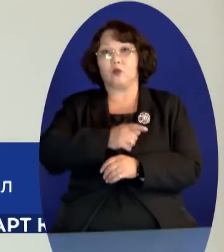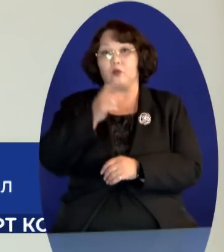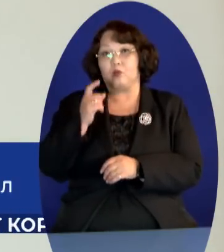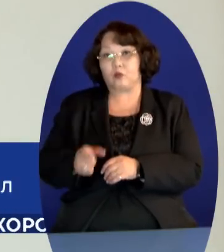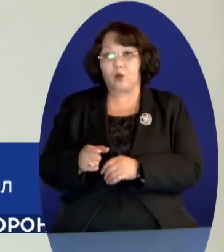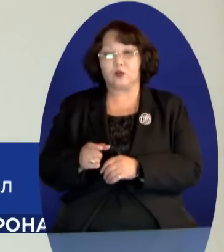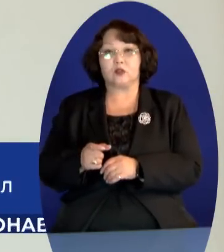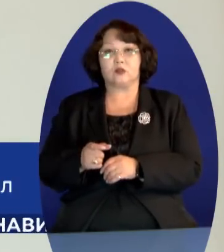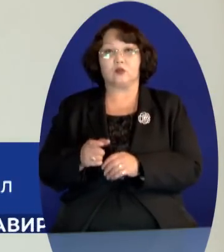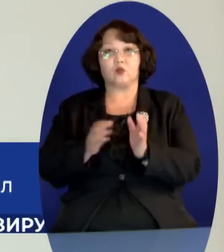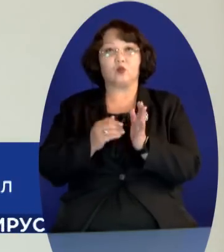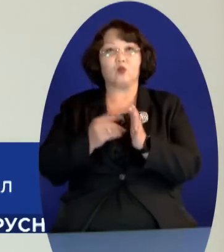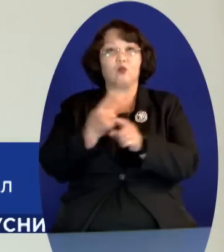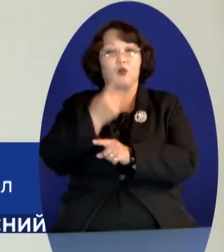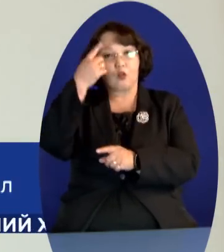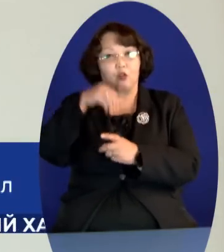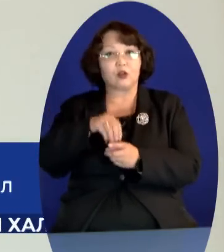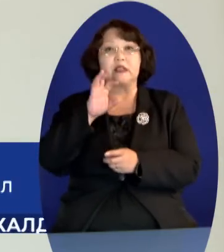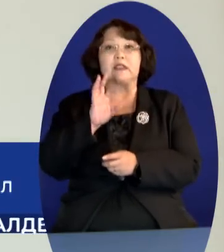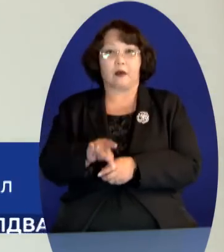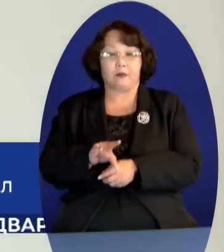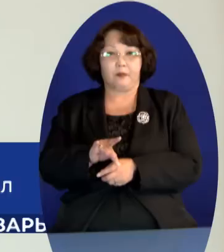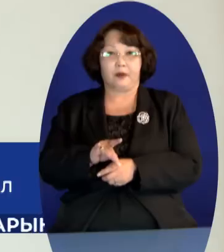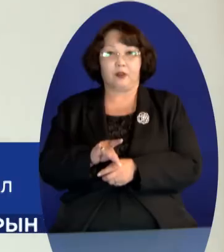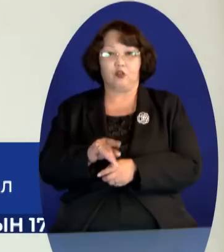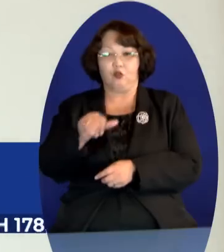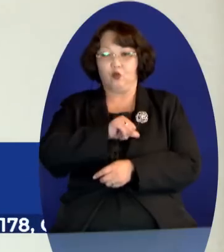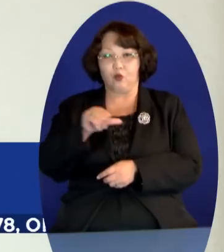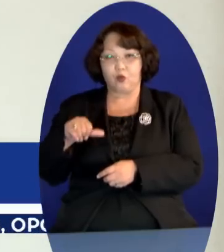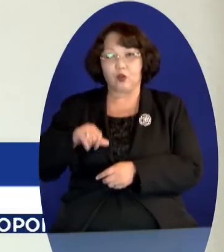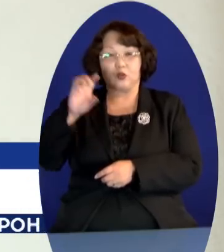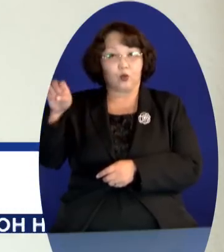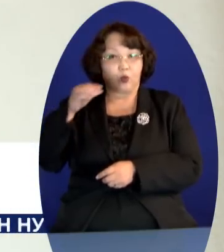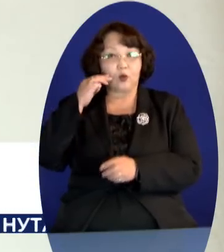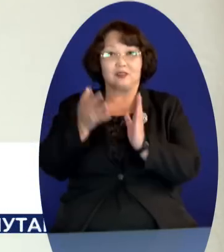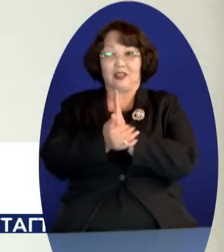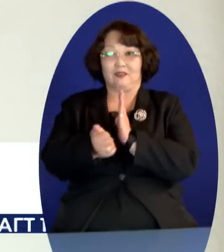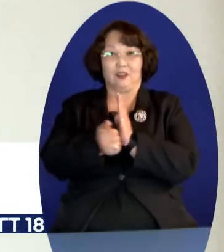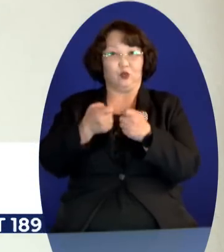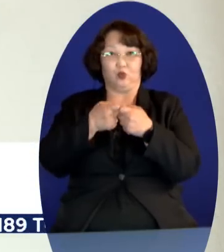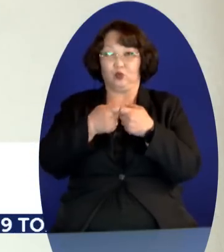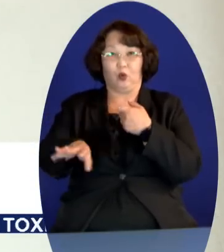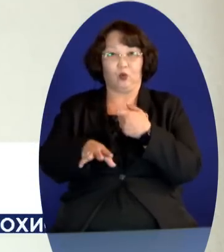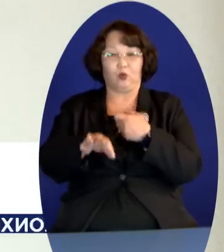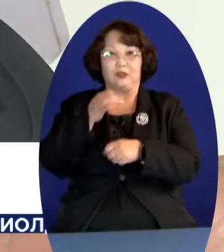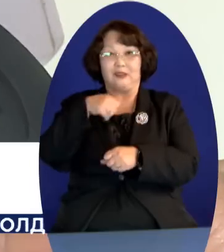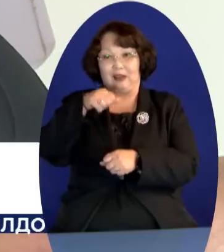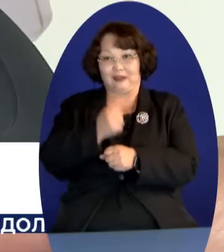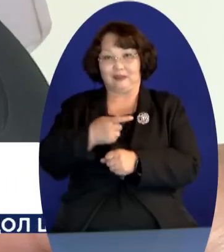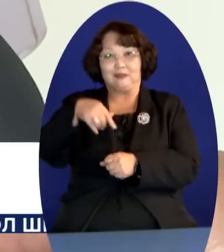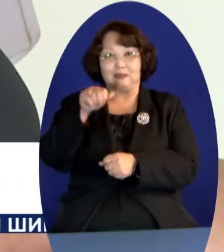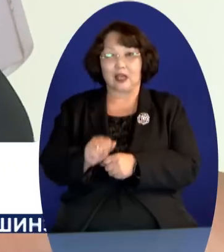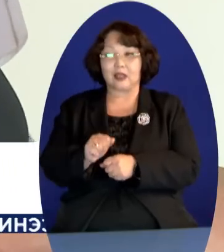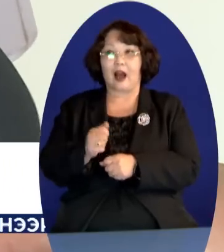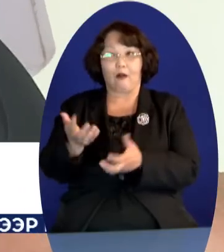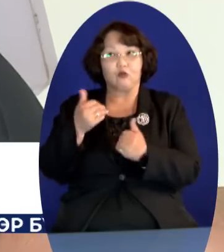залуучуудын бас нэг өрөөсгөл ойлголт нь юу гэхээр өөрийнхөө туршлага чадварт нийцээгүй цалингийн дүн хагаа яваад